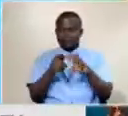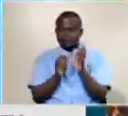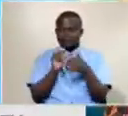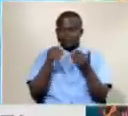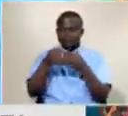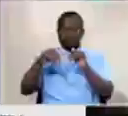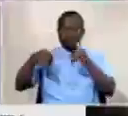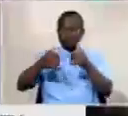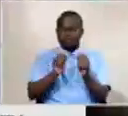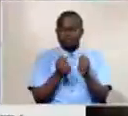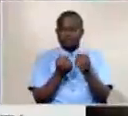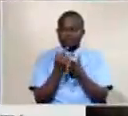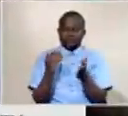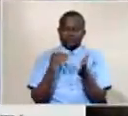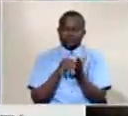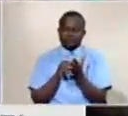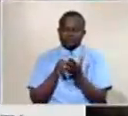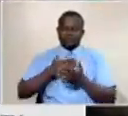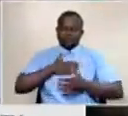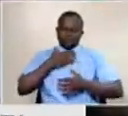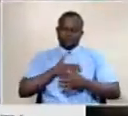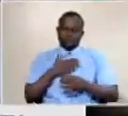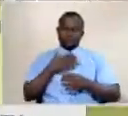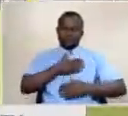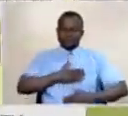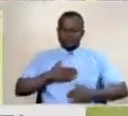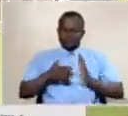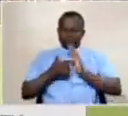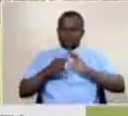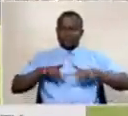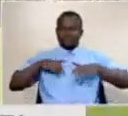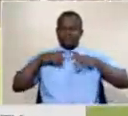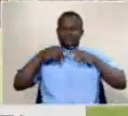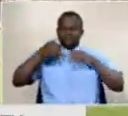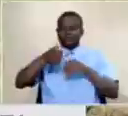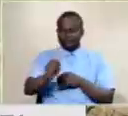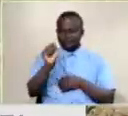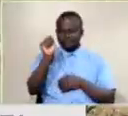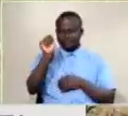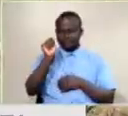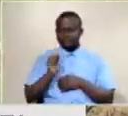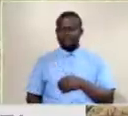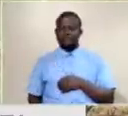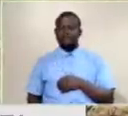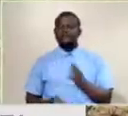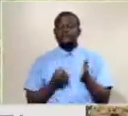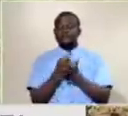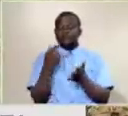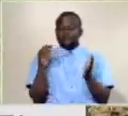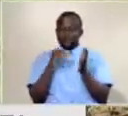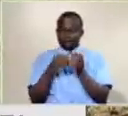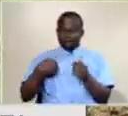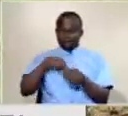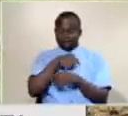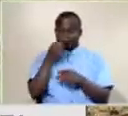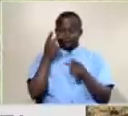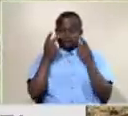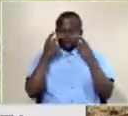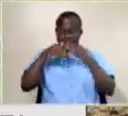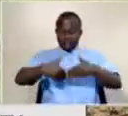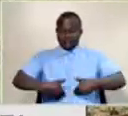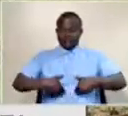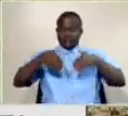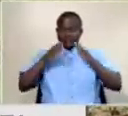ariko ngo iyi mikino iratuma bongera guseruka no kugaragaza uruhare rwabo mu buzima rusange bw'umurenge iratuma twongera kubona urubyiruko